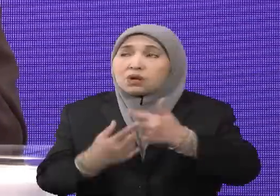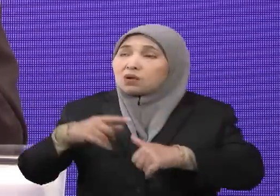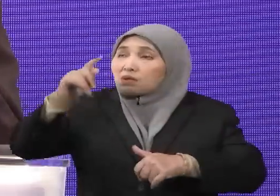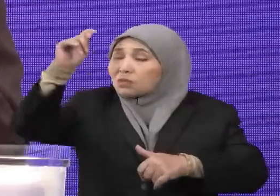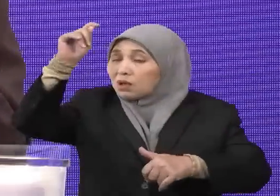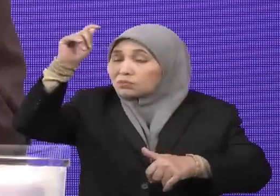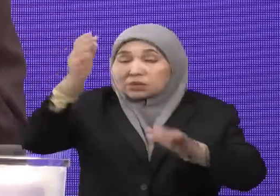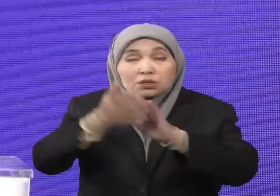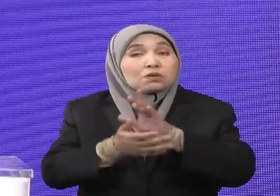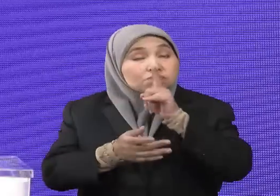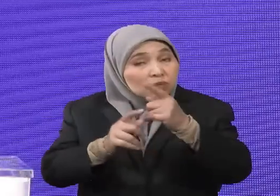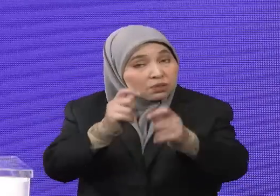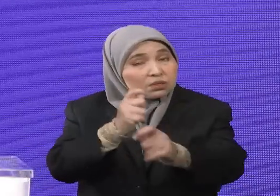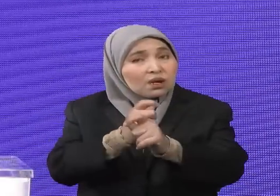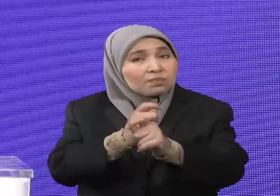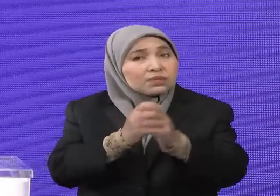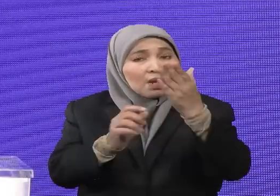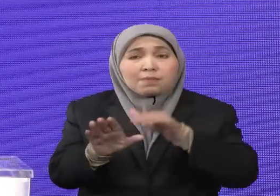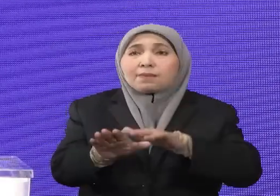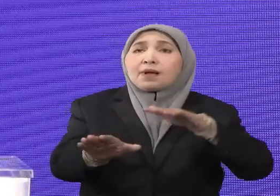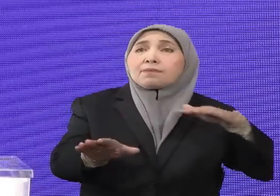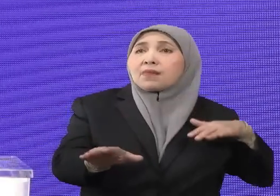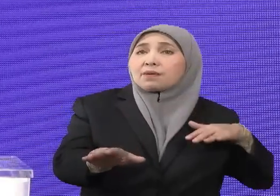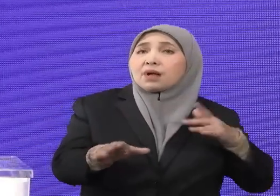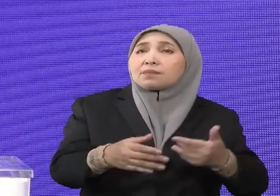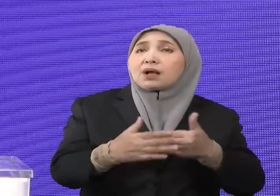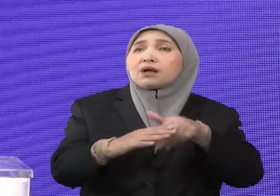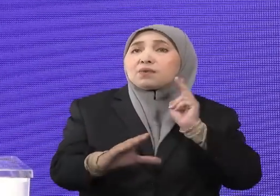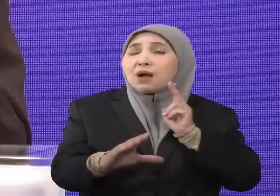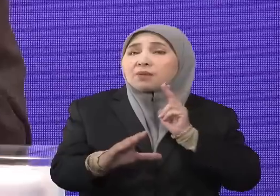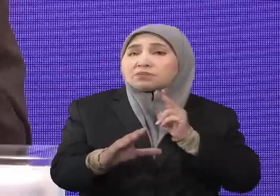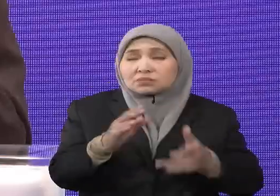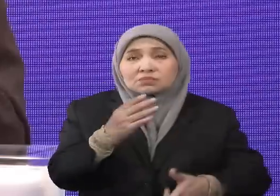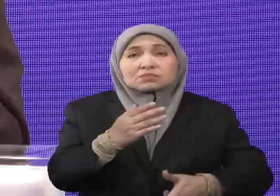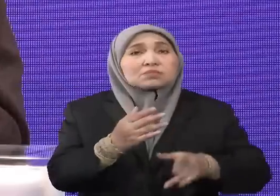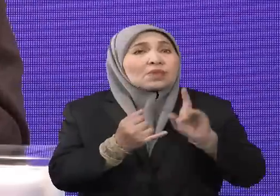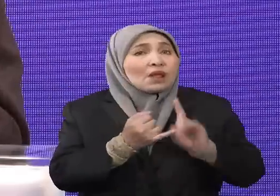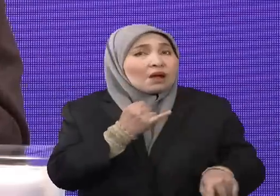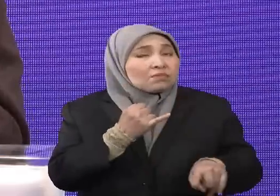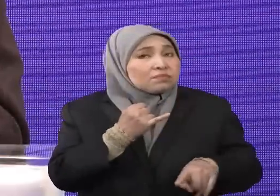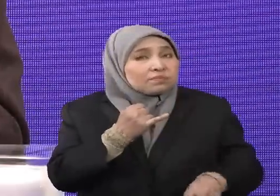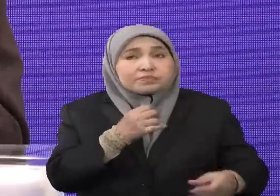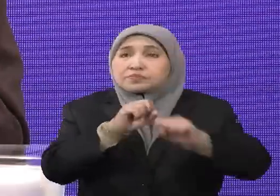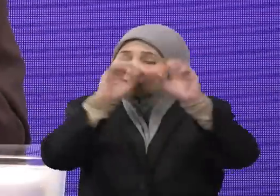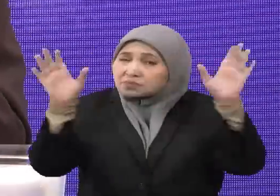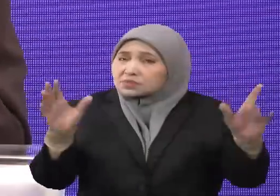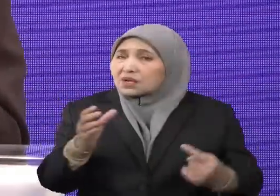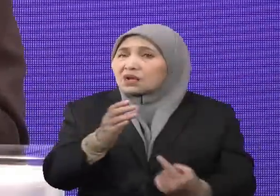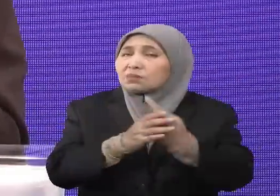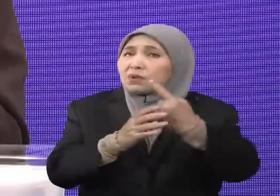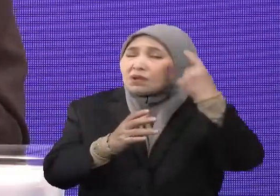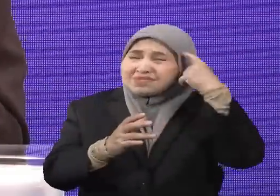pasti mereka katakan tapi mereka unduh keluar nggak boleh pada akhir siang menimbulkan persepsi nah ini kata-kata